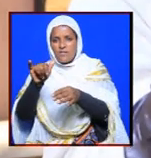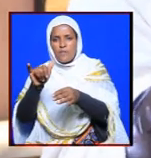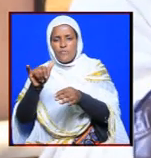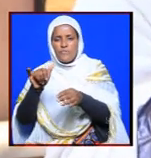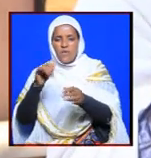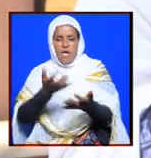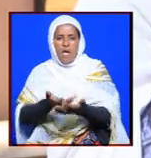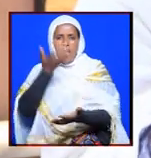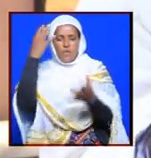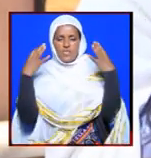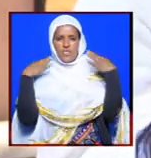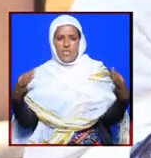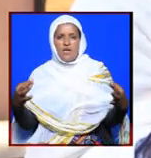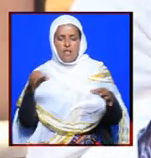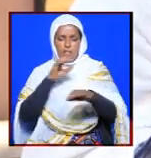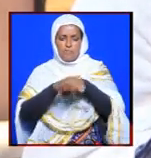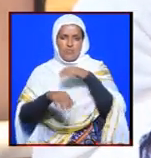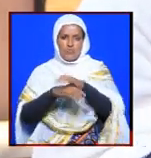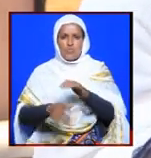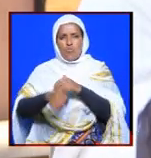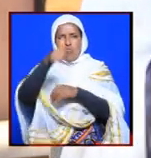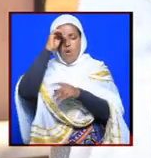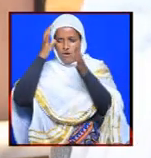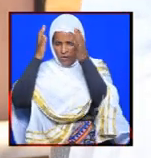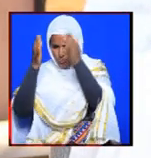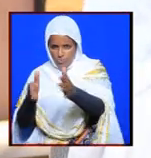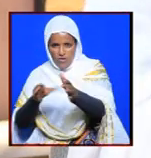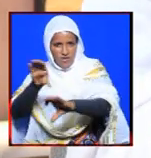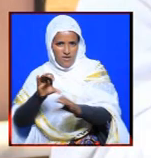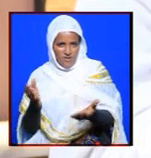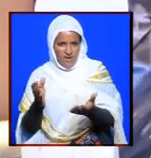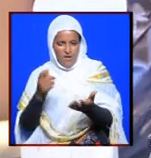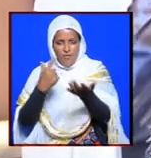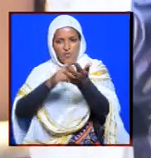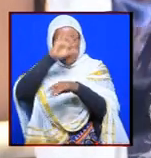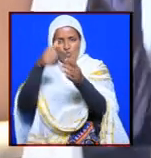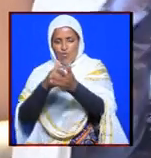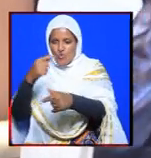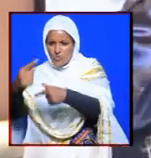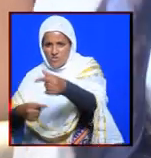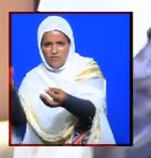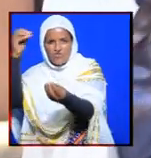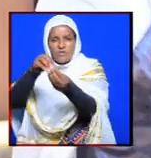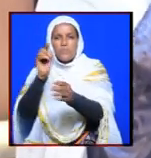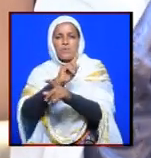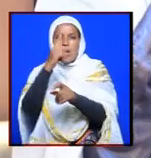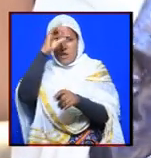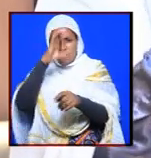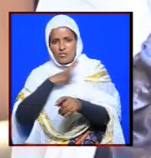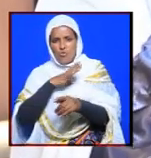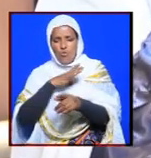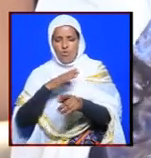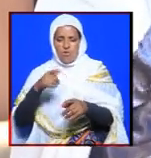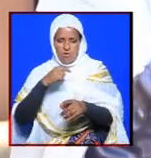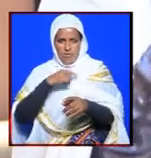እንደዚህ በቃ ሀብትና ጤና፣ ድሎትና ምቾት ዋናው ትኩረት እንዲሆን ነው የሚያደርገው። በዚህ ሁሉ ሂደት ሲደመር ምንድን ነው የሚሆነው? አንድ